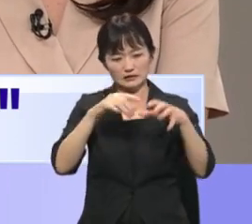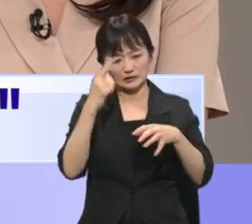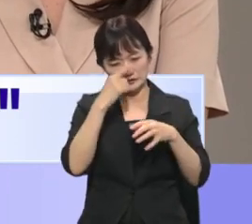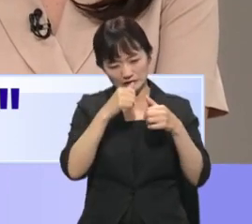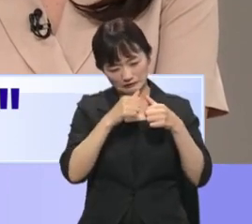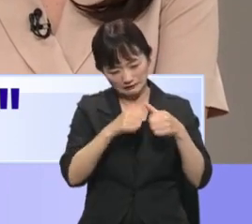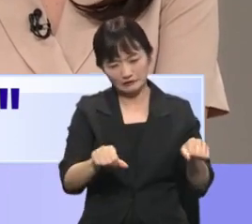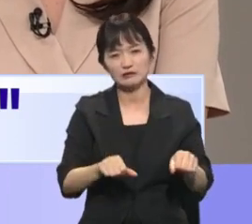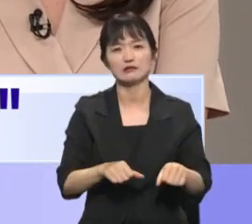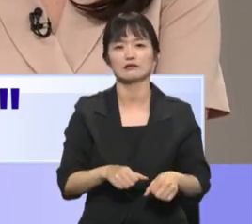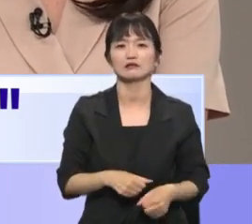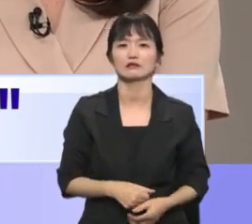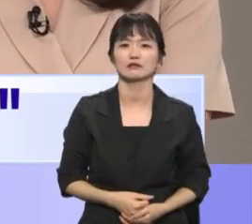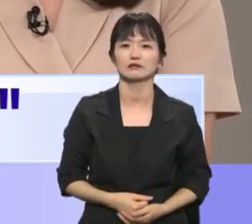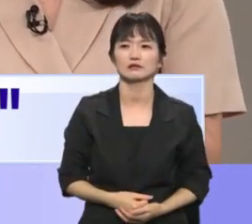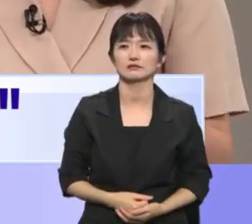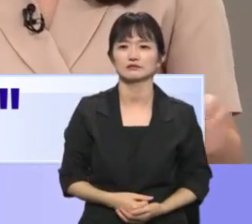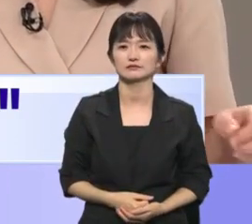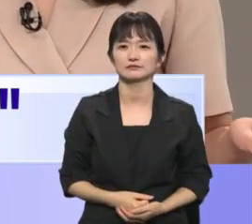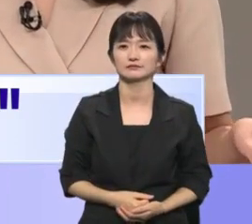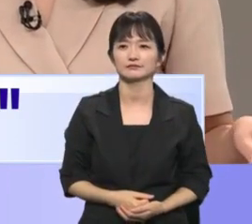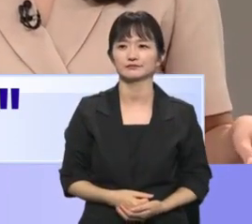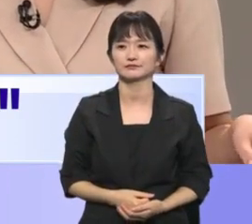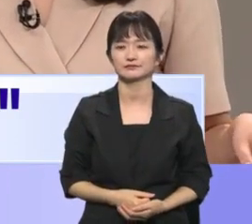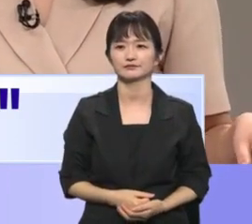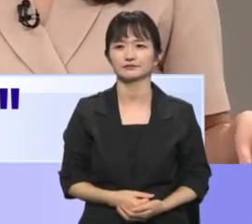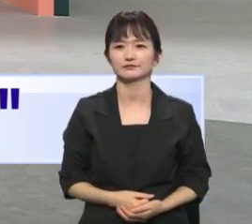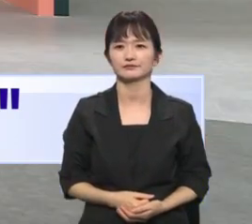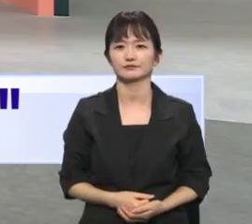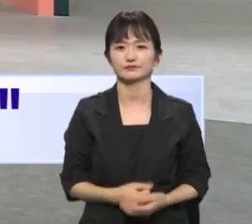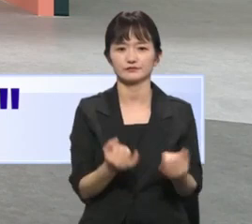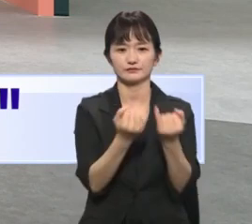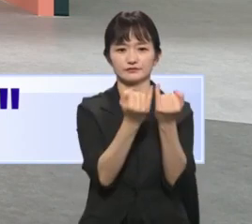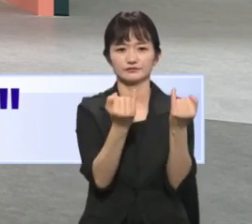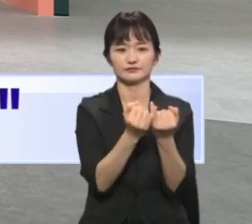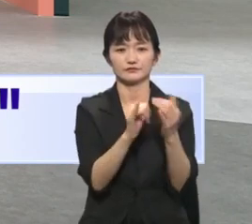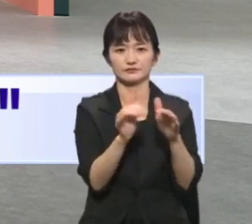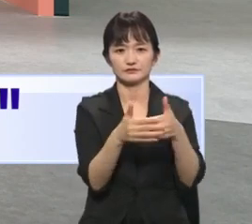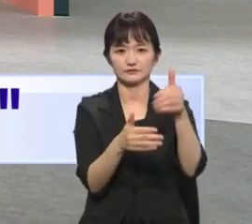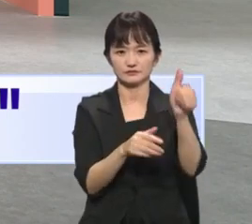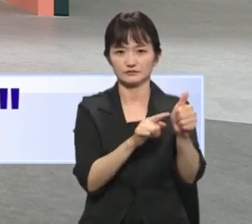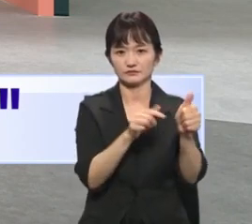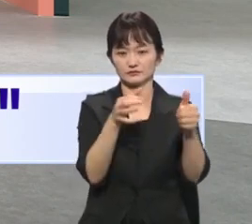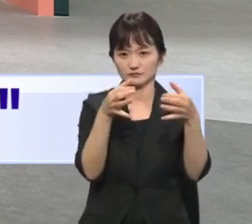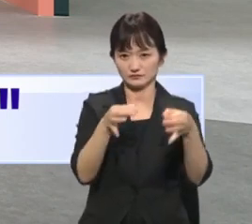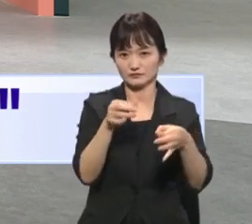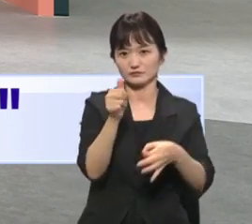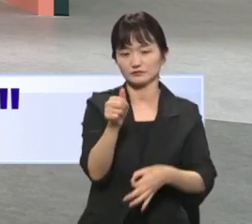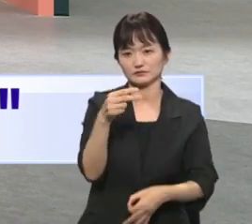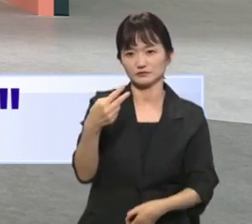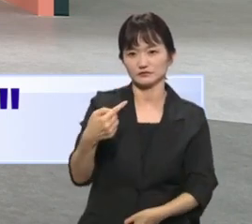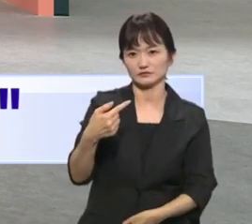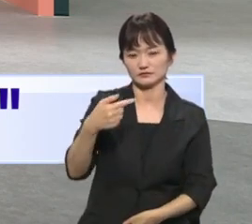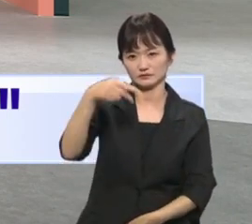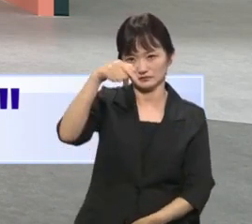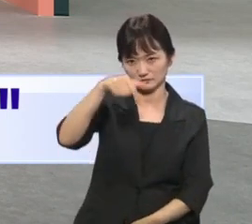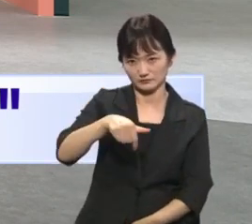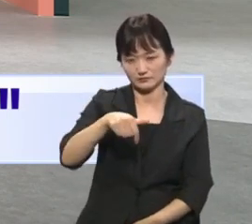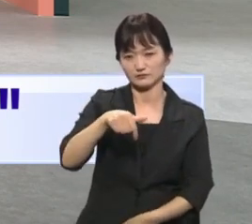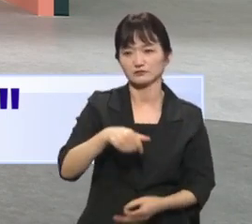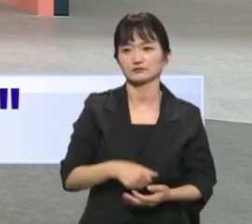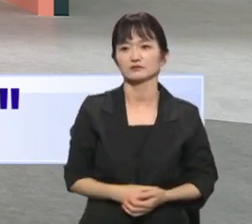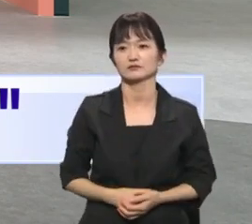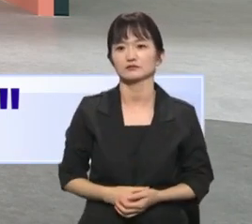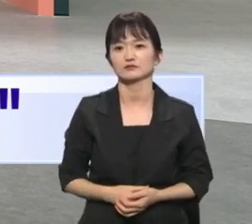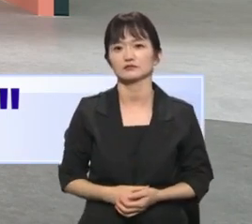망신이다라는 생각이 들긴 합니다 김현숙 장관은 이제 앞서 뭐 멘트에도 나오지만 이제 부산